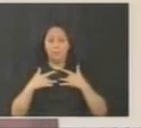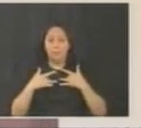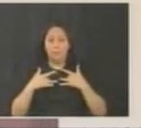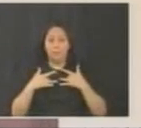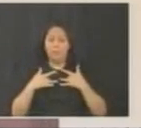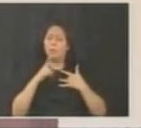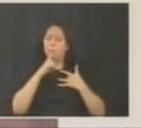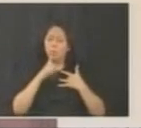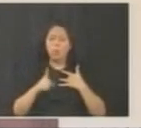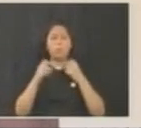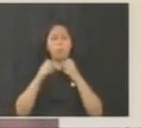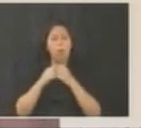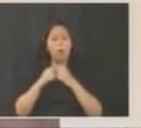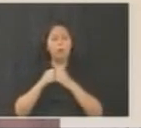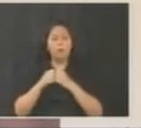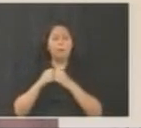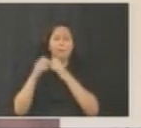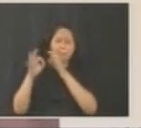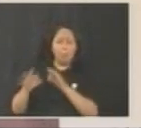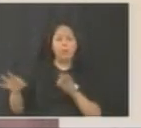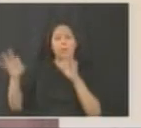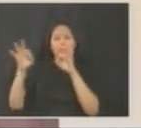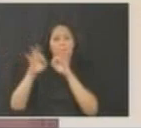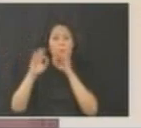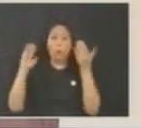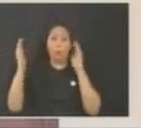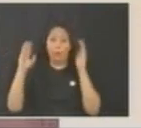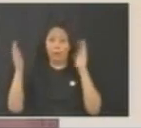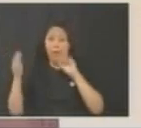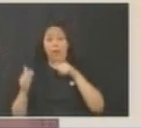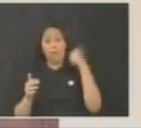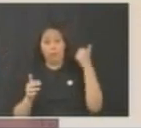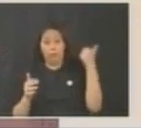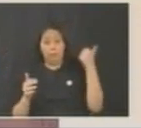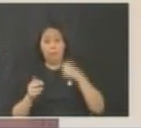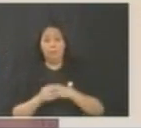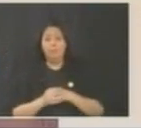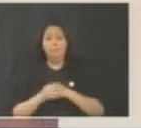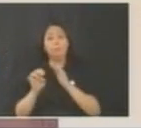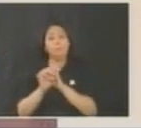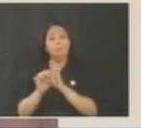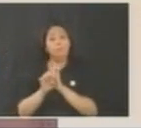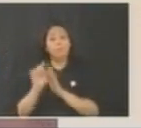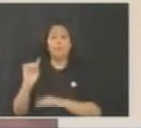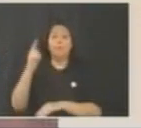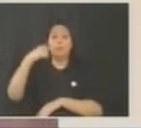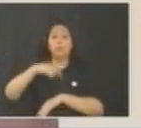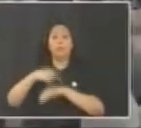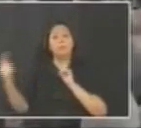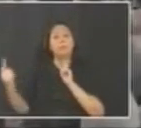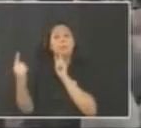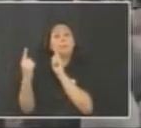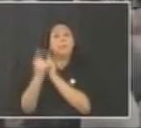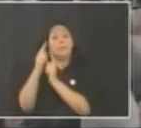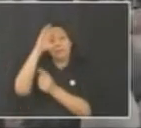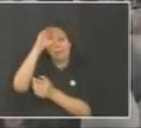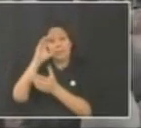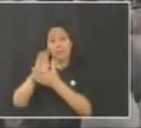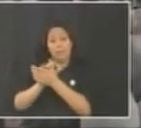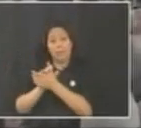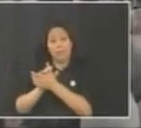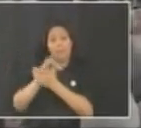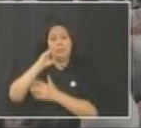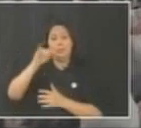kaysa sa iba. Noong nagkakilala kaming una ni Jessie, nung nasilayan ko sa